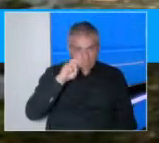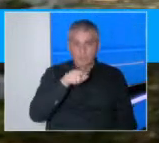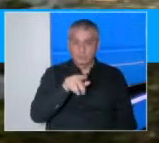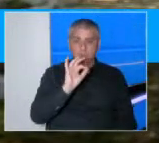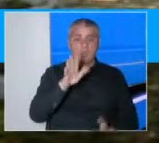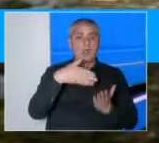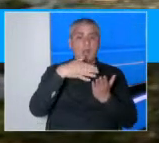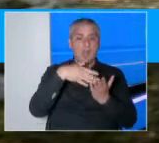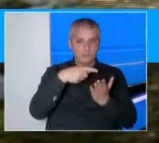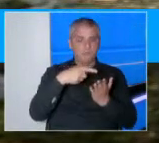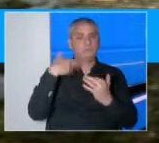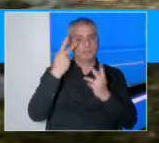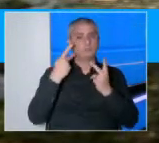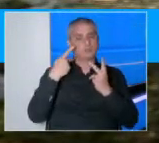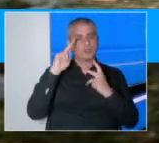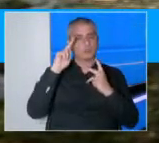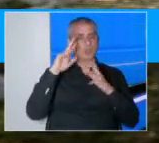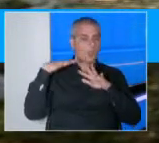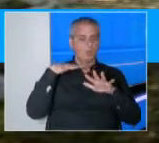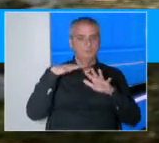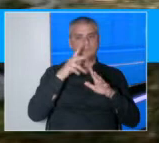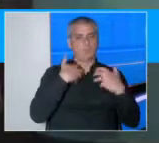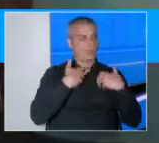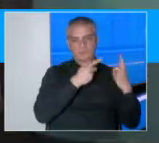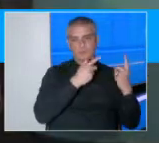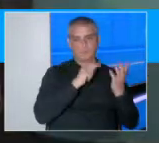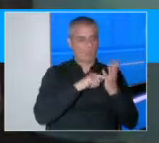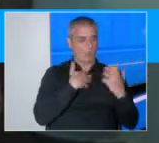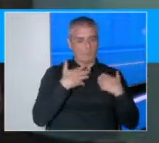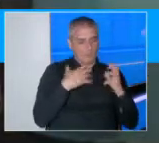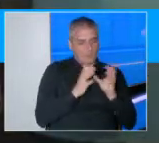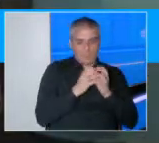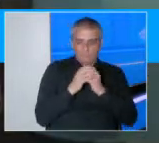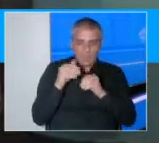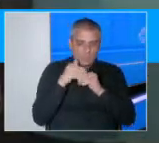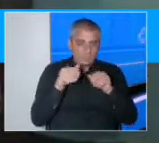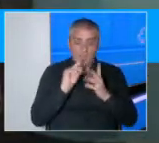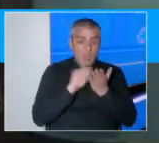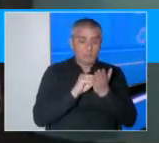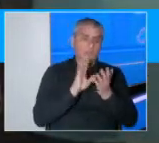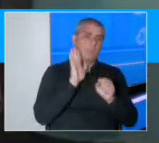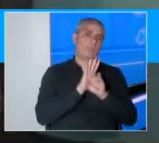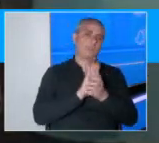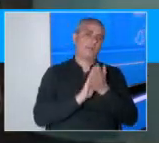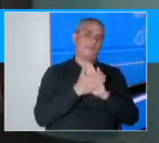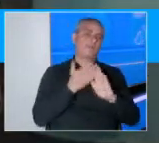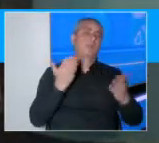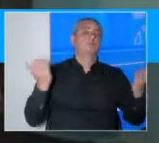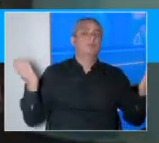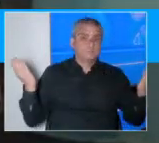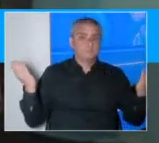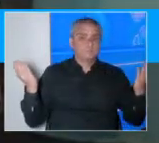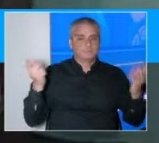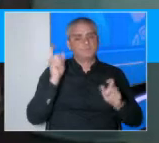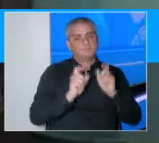של על האש, יהיו יותר עומסים מאשר ההופעות, כי הופעות זה קפסולות והגבלות, ואם לא נרשמת, אכלת אותם, מה שנקרא.